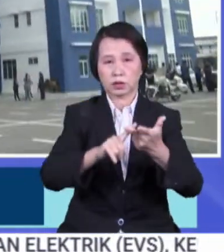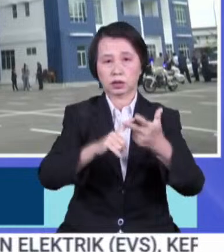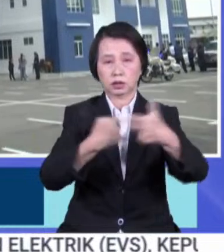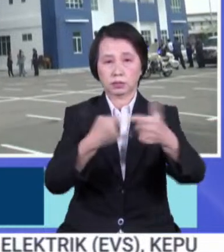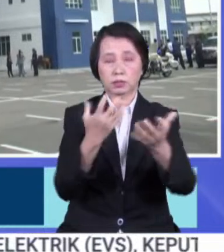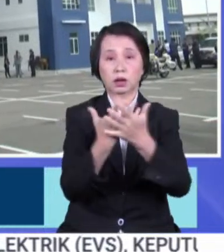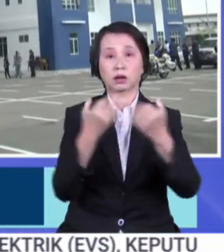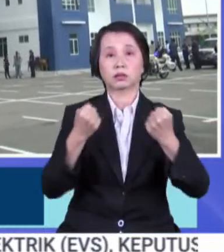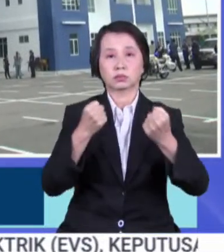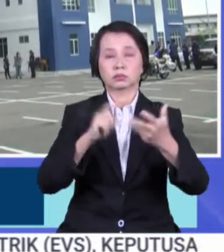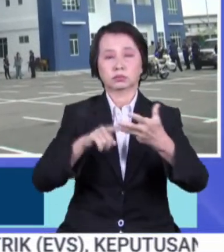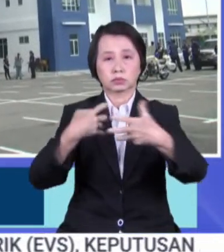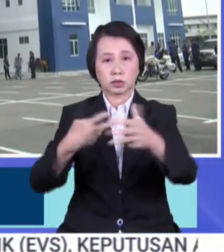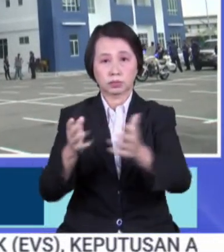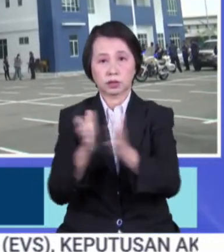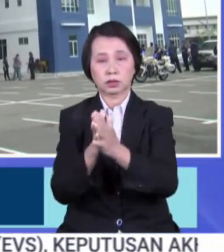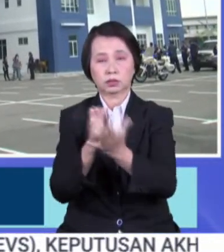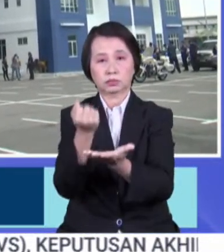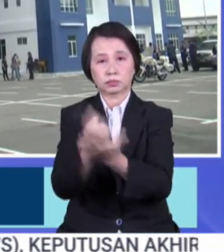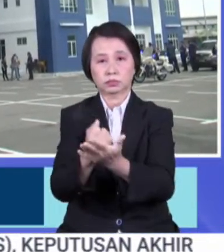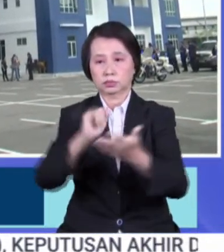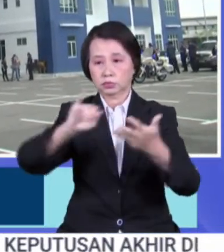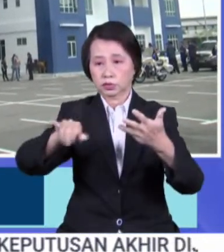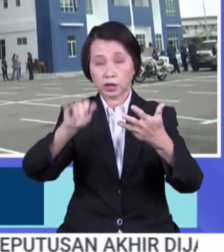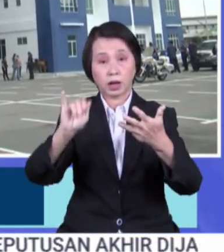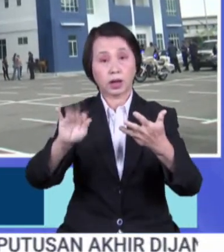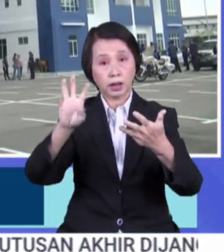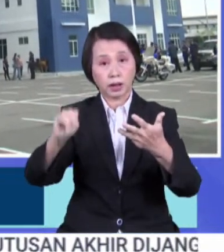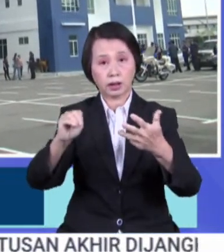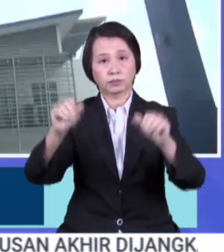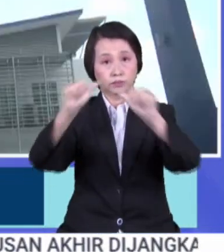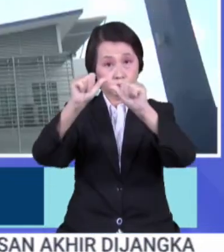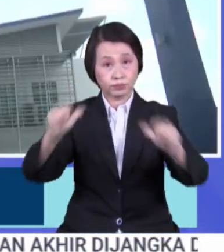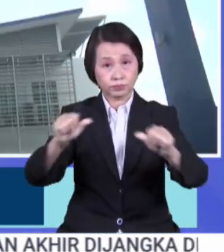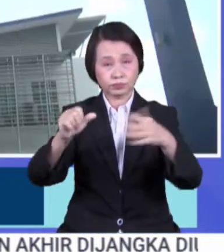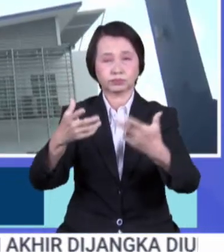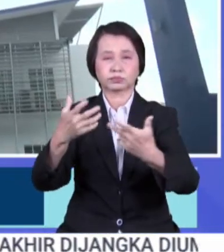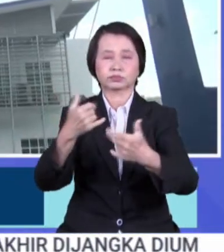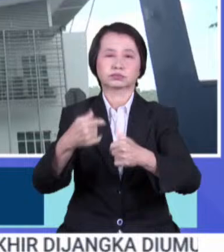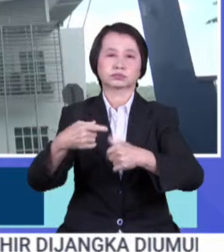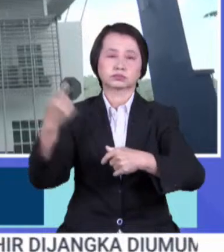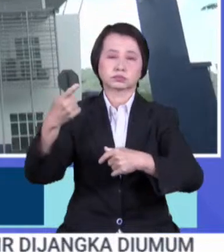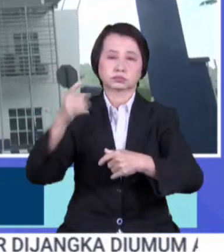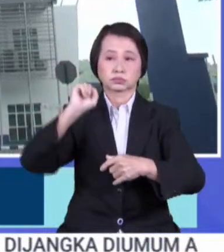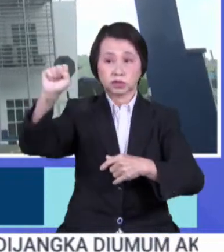Malaysia serta Jabatan Imigresen Malaysia JIM. Kuartus Jabatan Penjara Malaysia Negeri